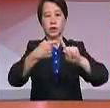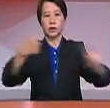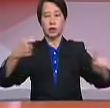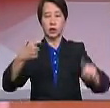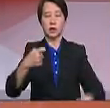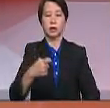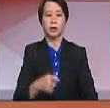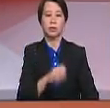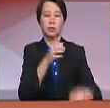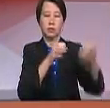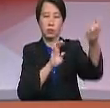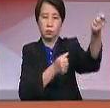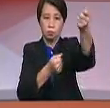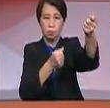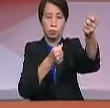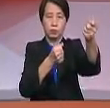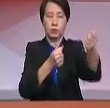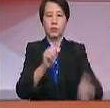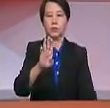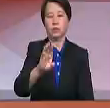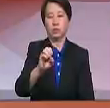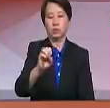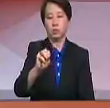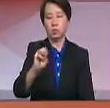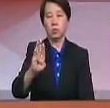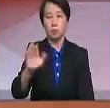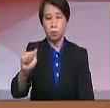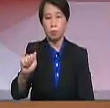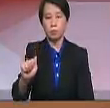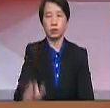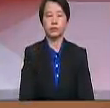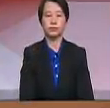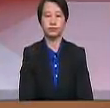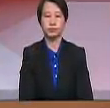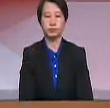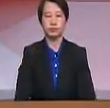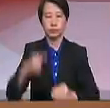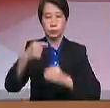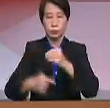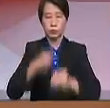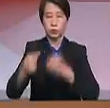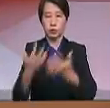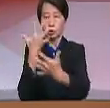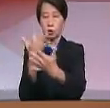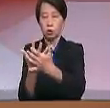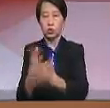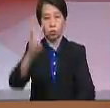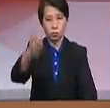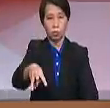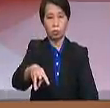Penyelamat. Mengenai kuarantin wajib, dari 24